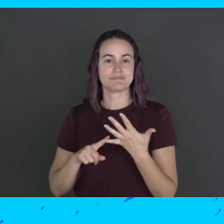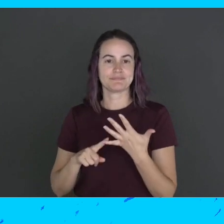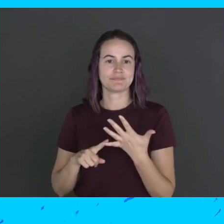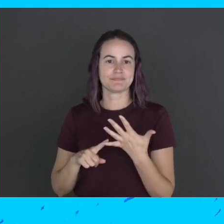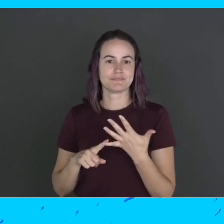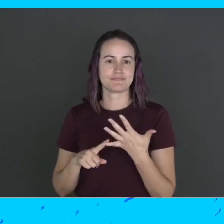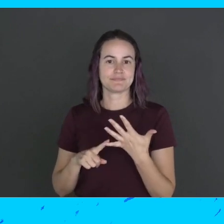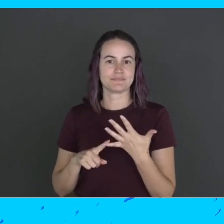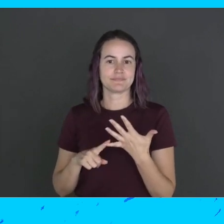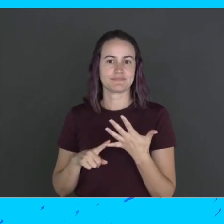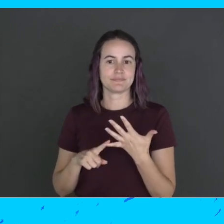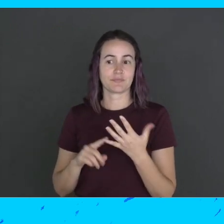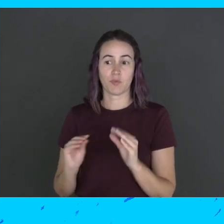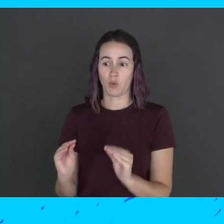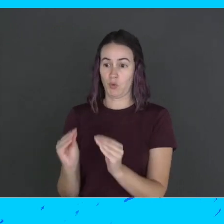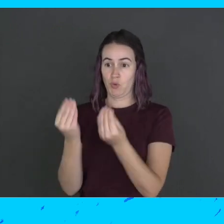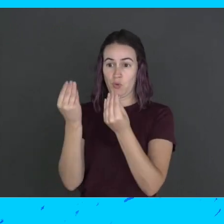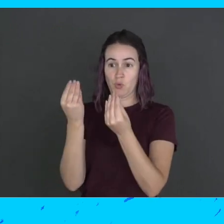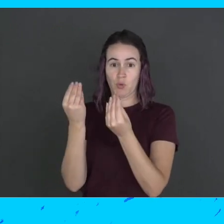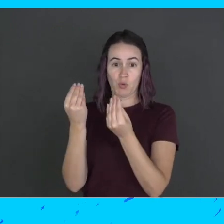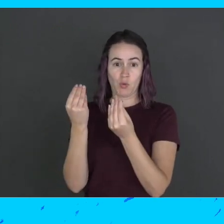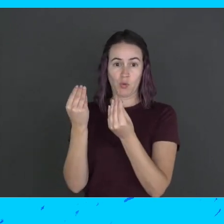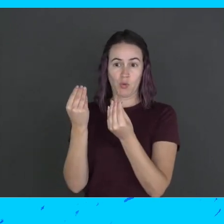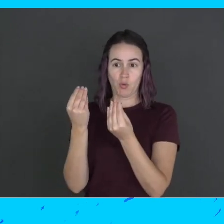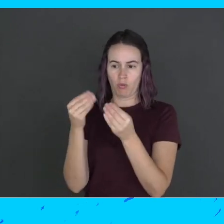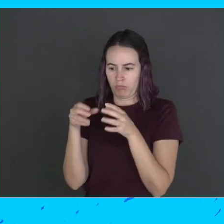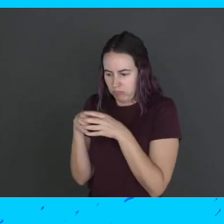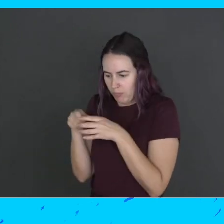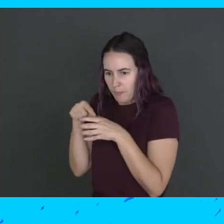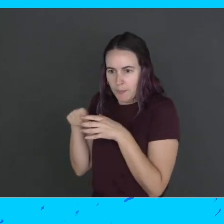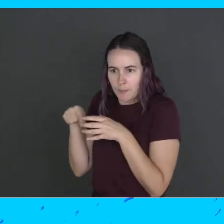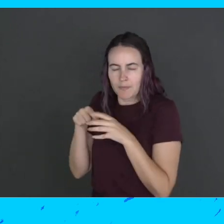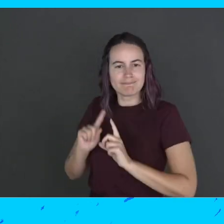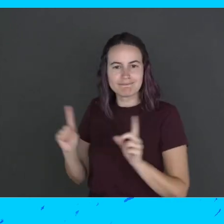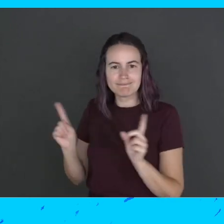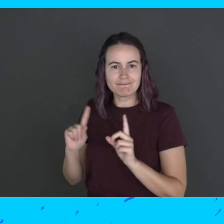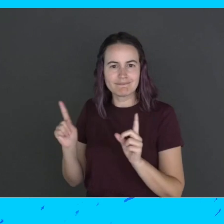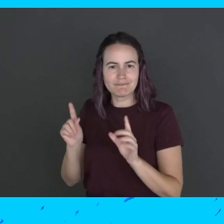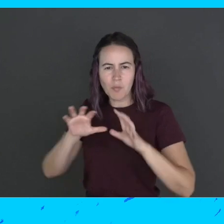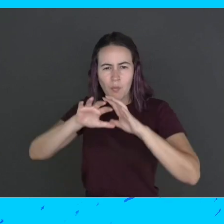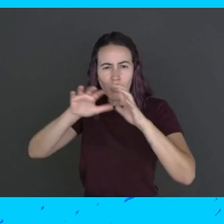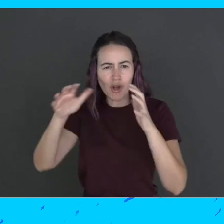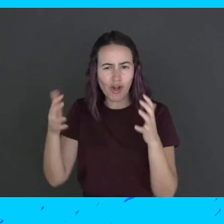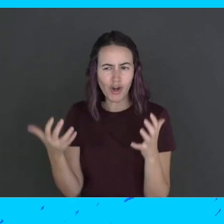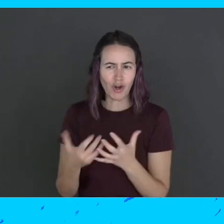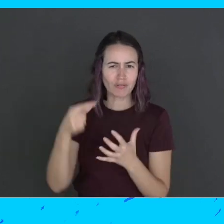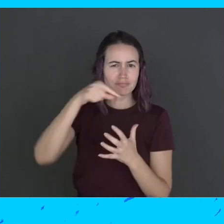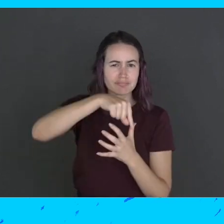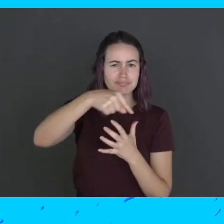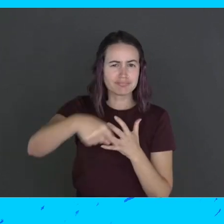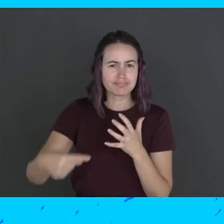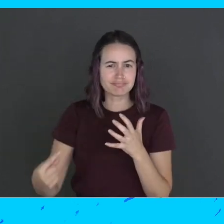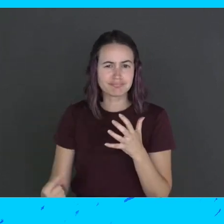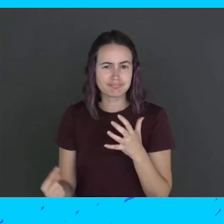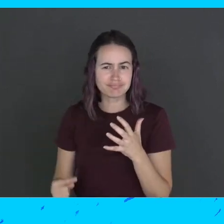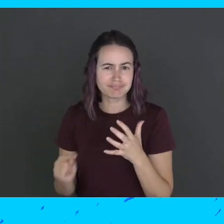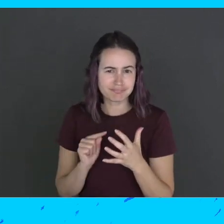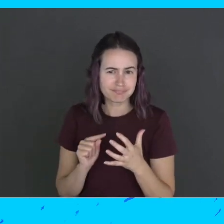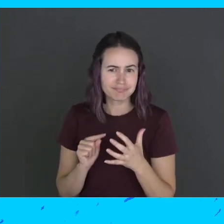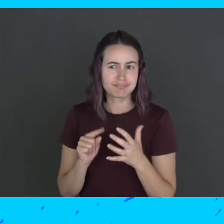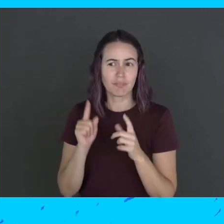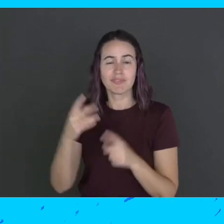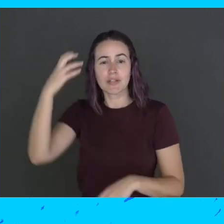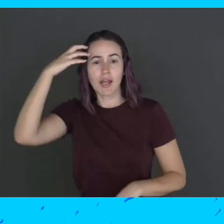Les jeunes ne peuvent pas vivre dans le vide. Ils doivent être engagés avec les décideurs, avec